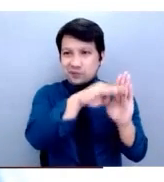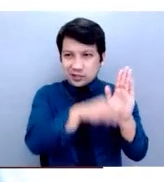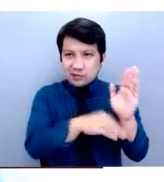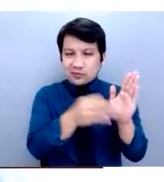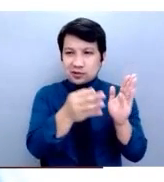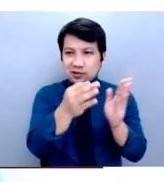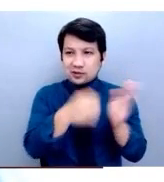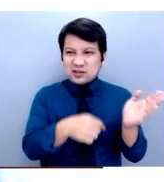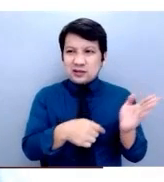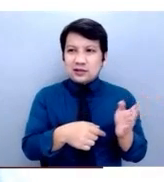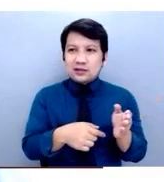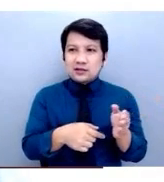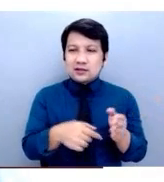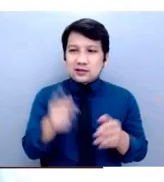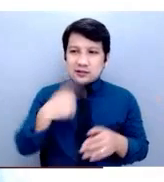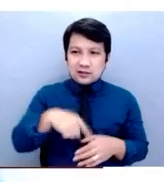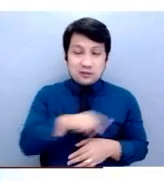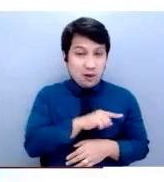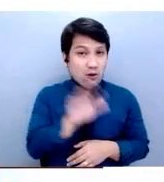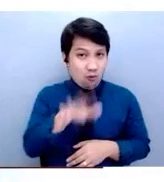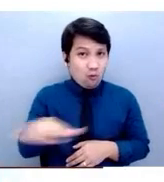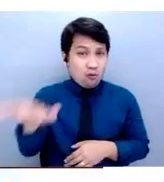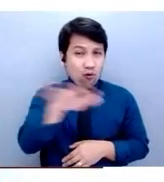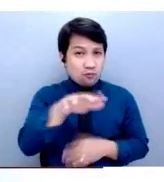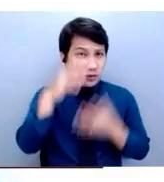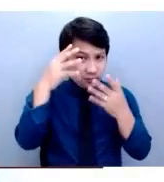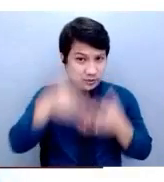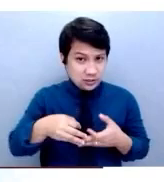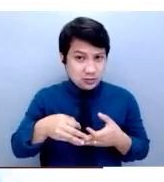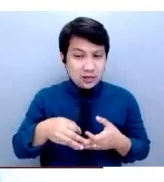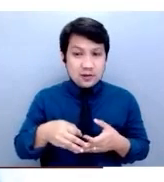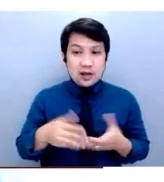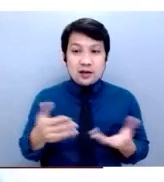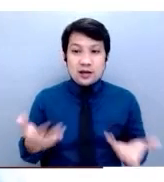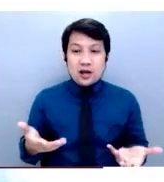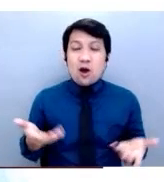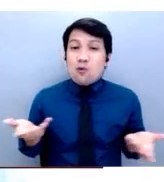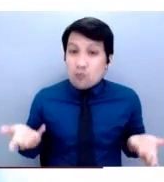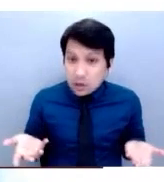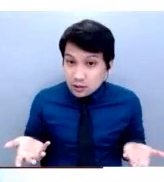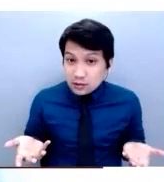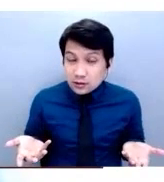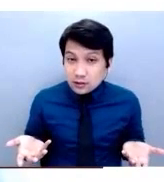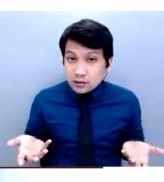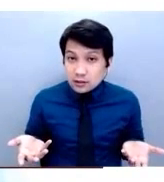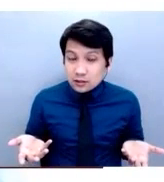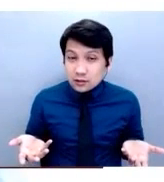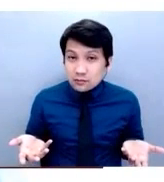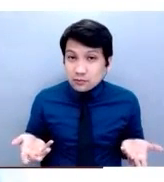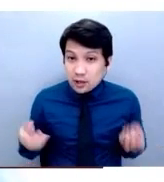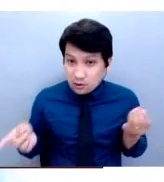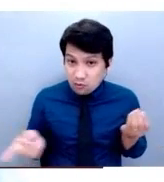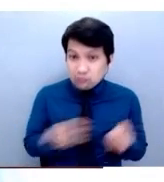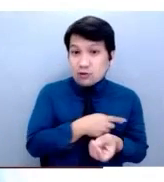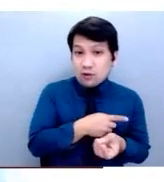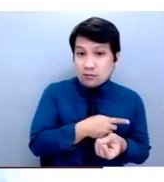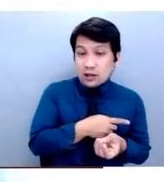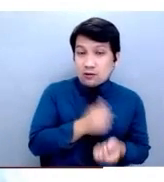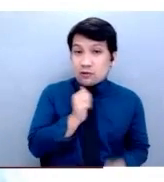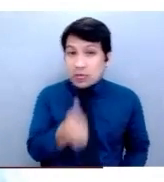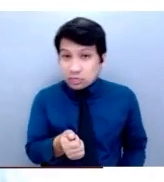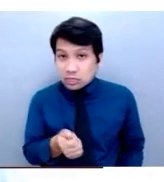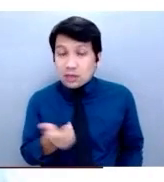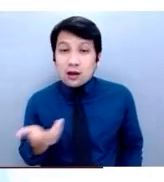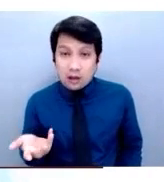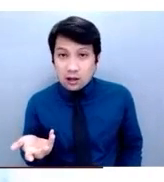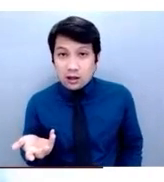ang bottom line lahat naman ng decision ng COMELEC, ano ba, let's say in this case, na disqualify ba o hindi? Correct. Di